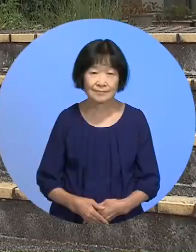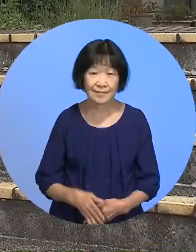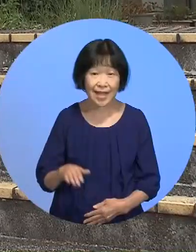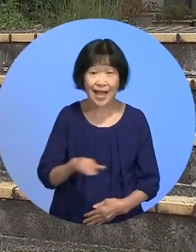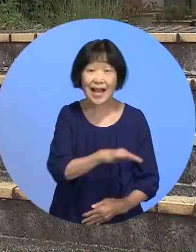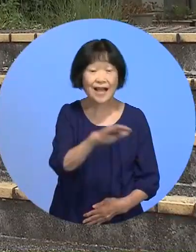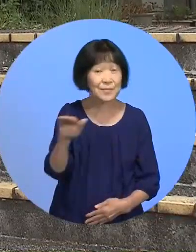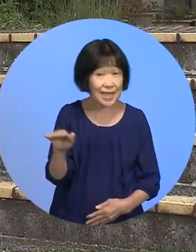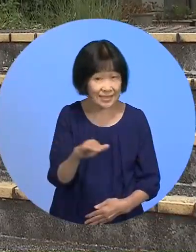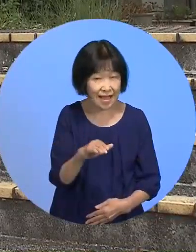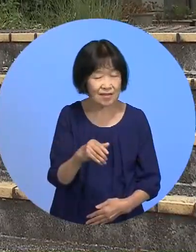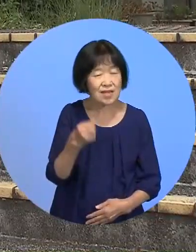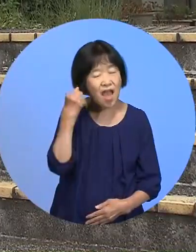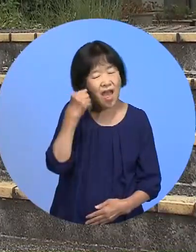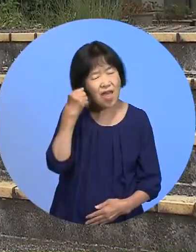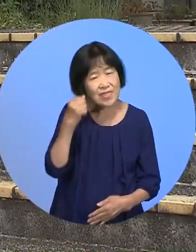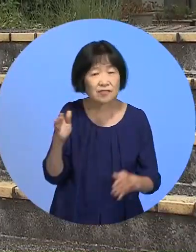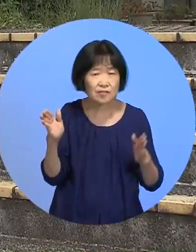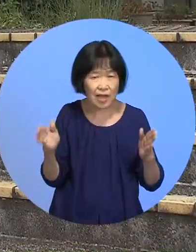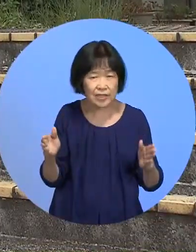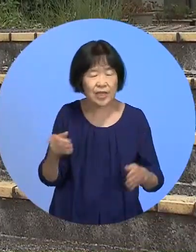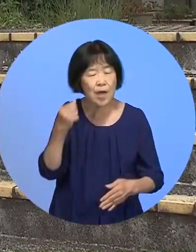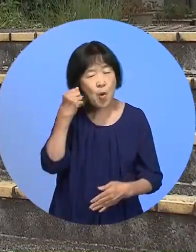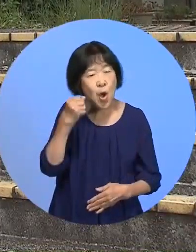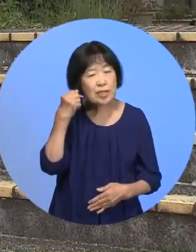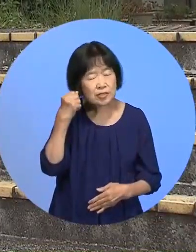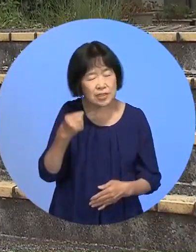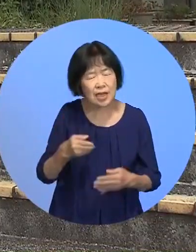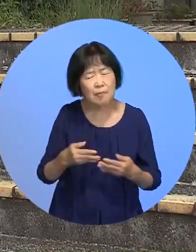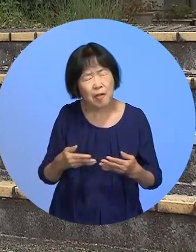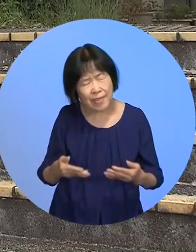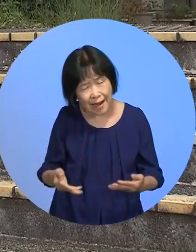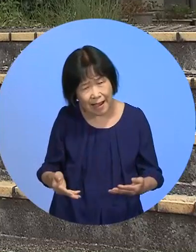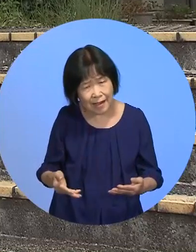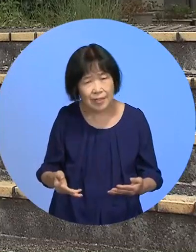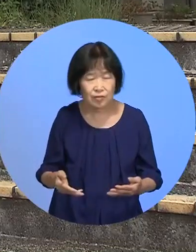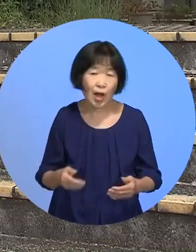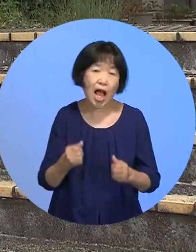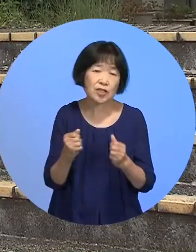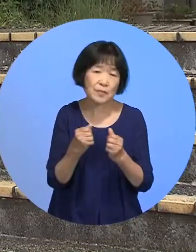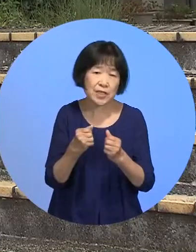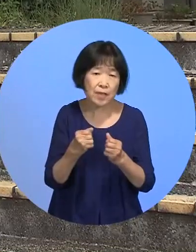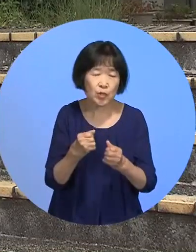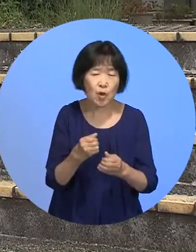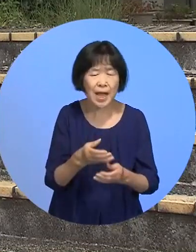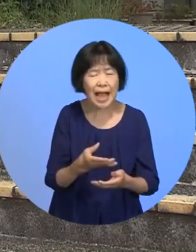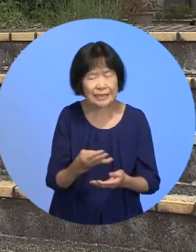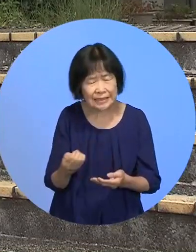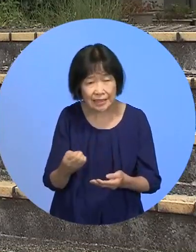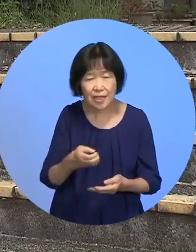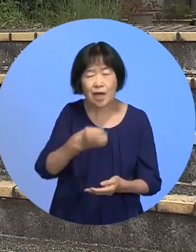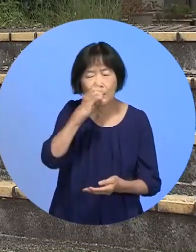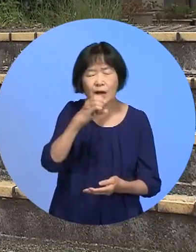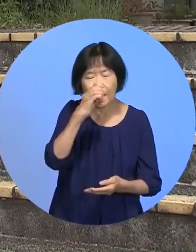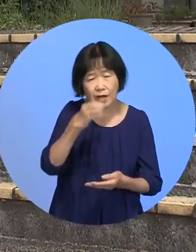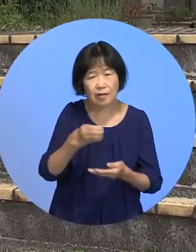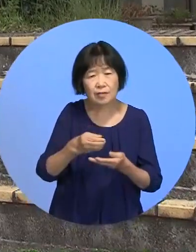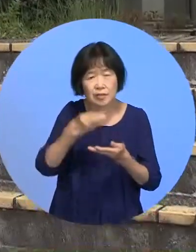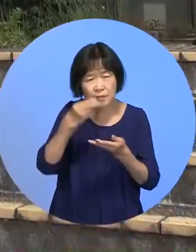突然ですが皆さん、夏の間暑いからってだらだら過ごしたり冷たいものばかり食べていませんでした